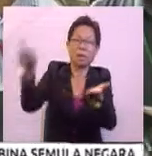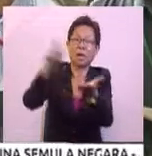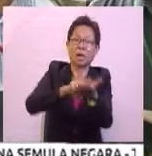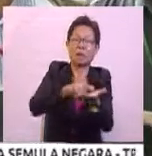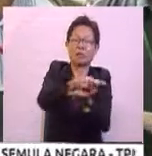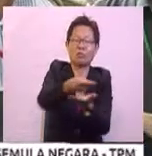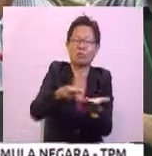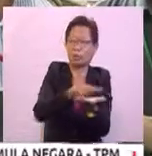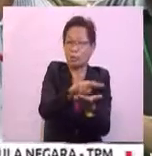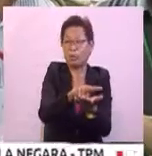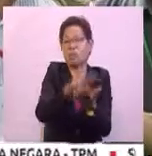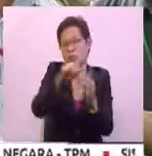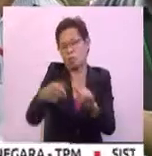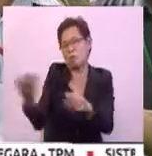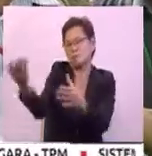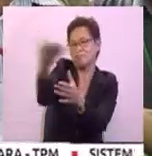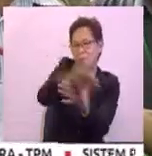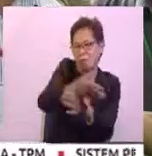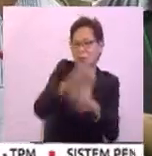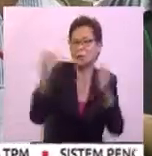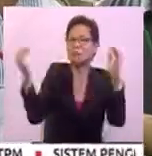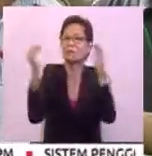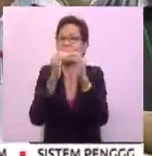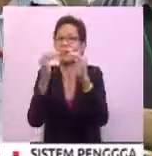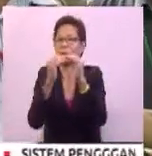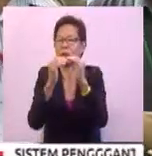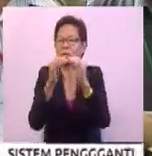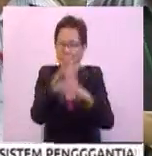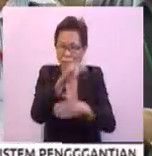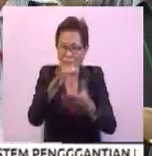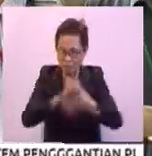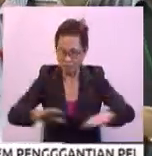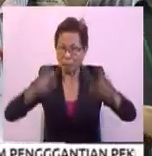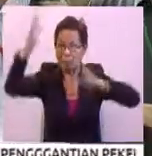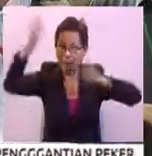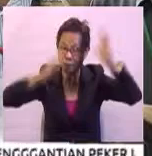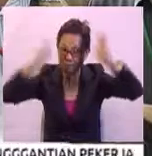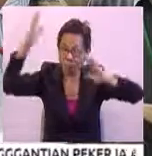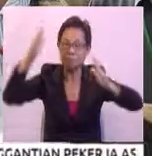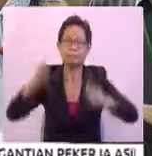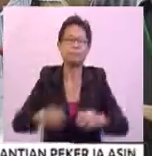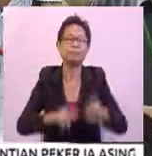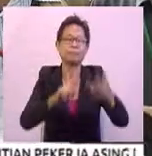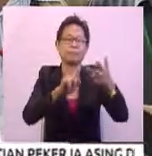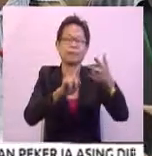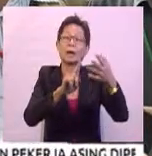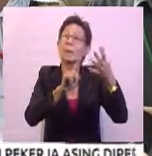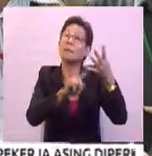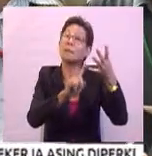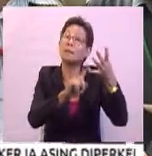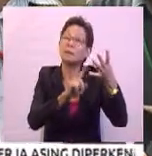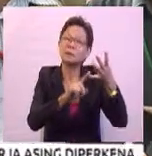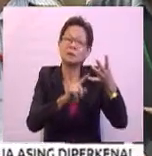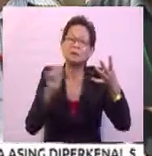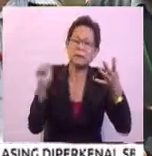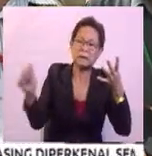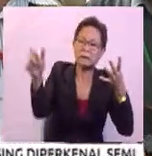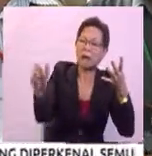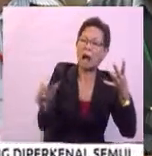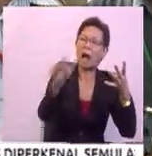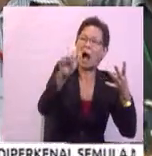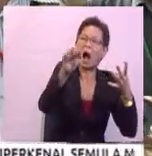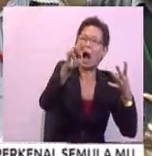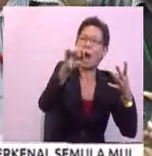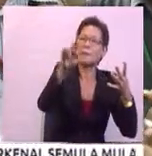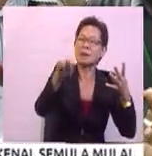kenyataan video boleh mengancam kestabilan keselamatan negara. Yang keempat, beliau dengan sengaja telah